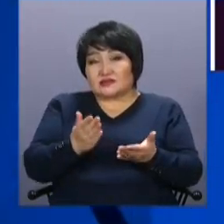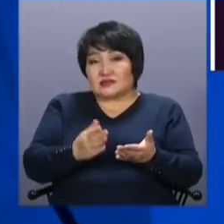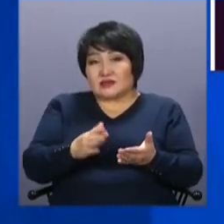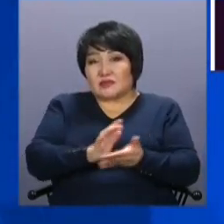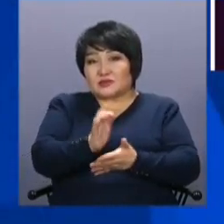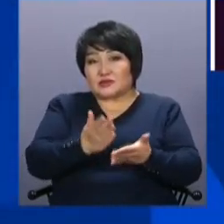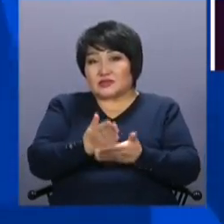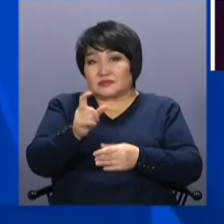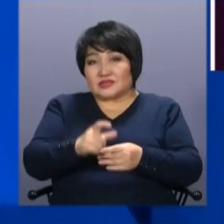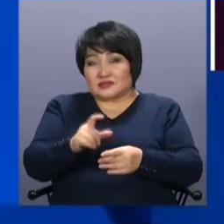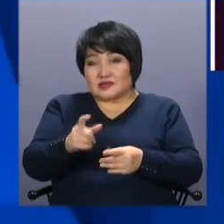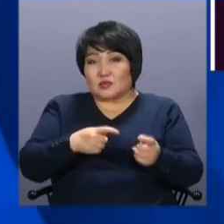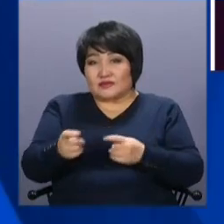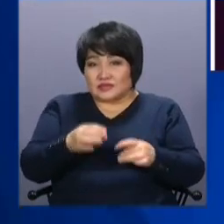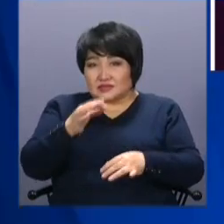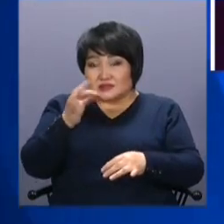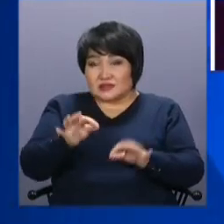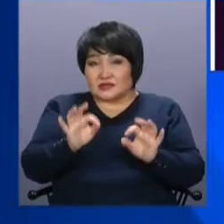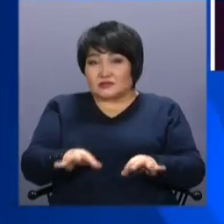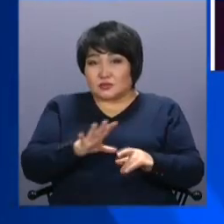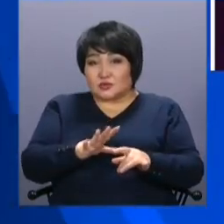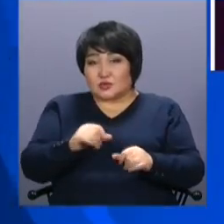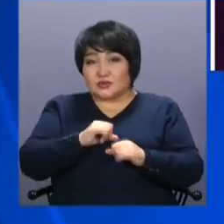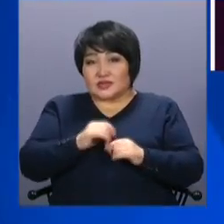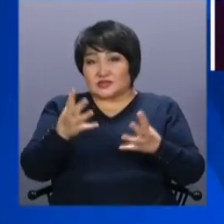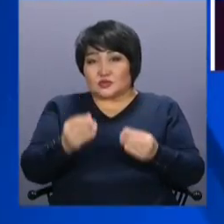отыр. Бұдан бөлек өткен демалыс күндері ресейлік